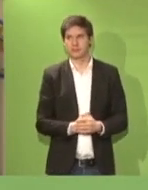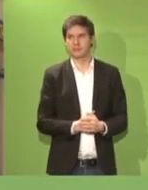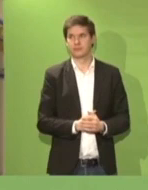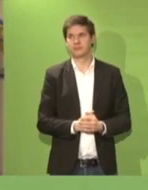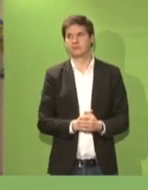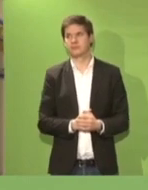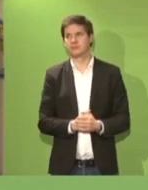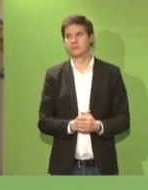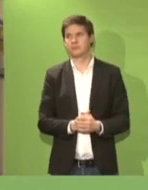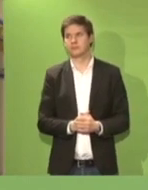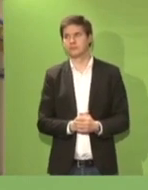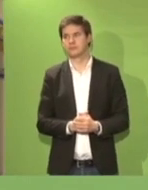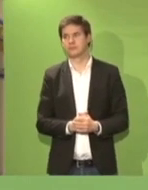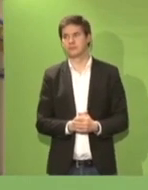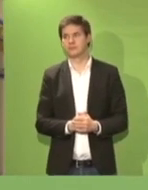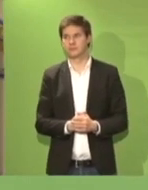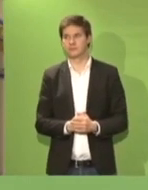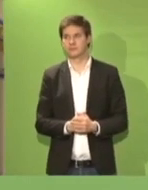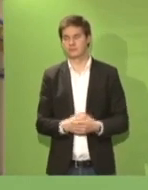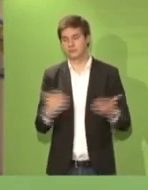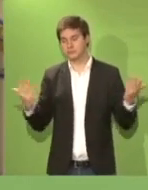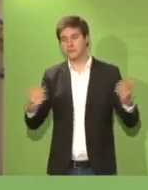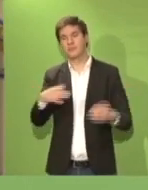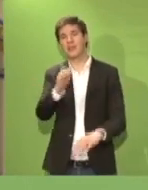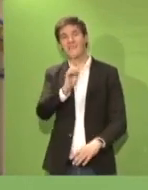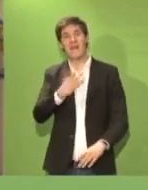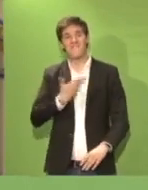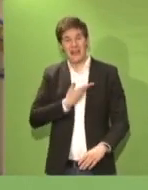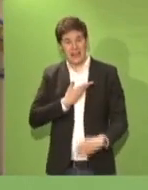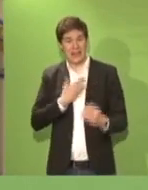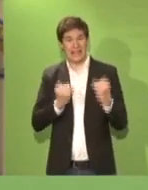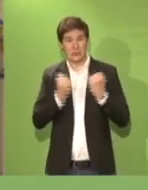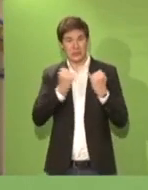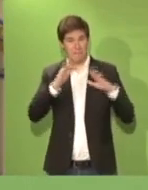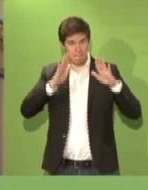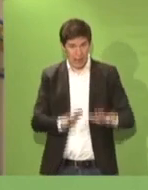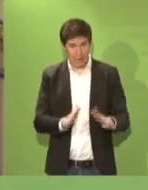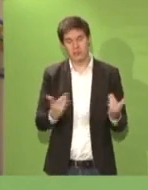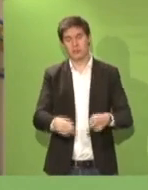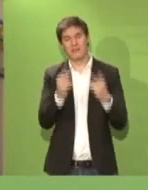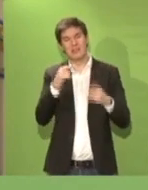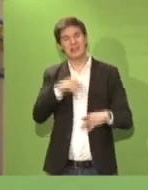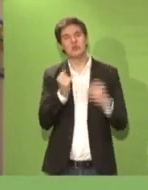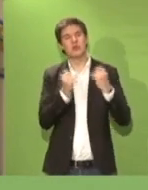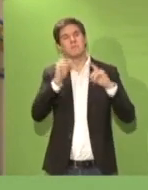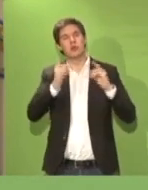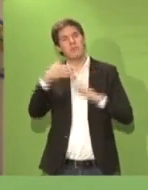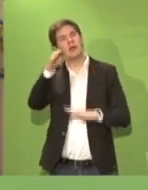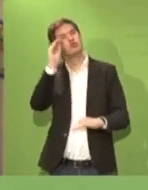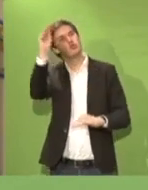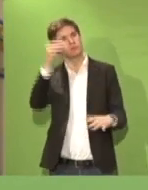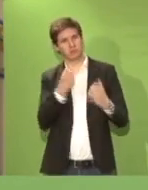Aber gerade wer will, dass die Industrie erhalten wird, muss sie zukunftsfest machen. Und das erfordert